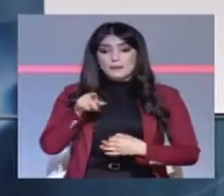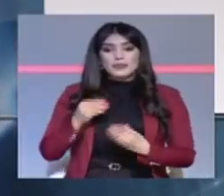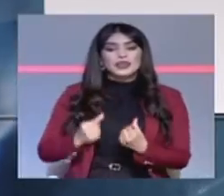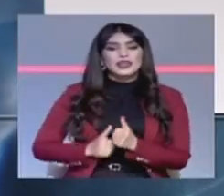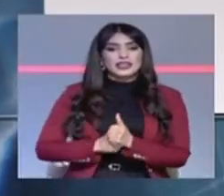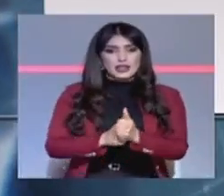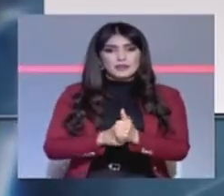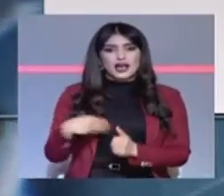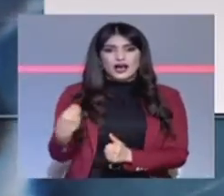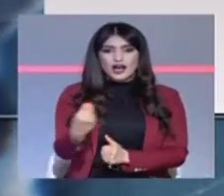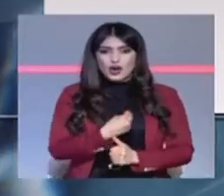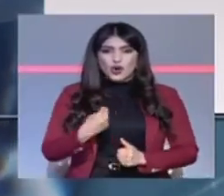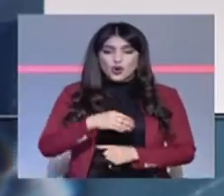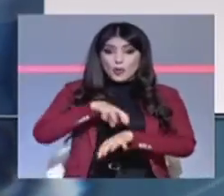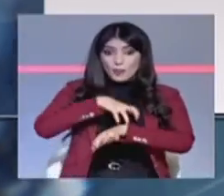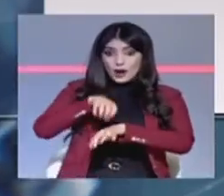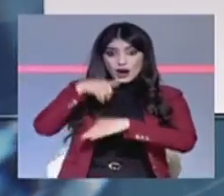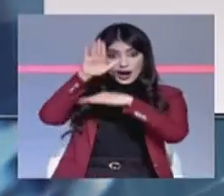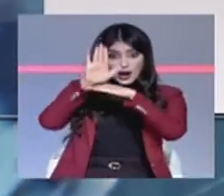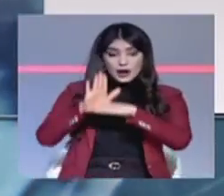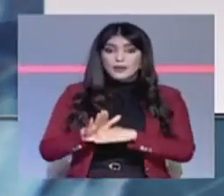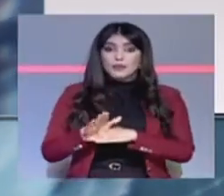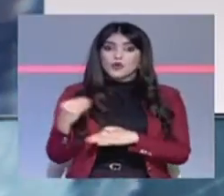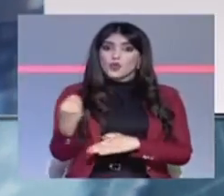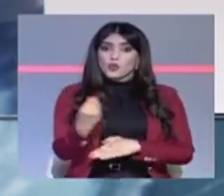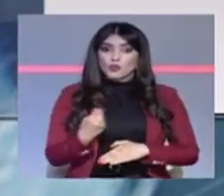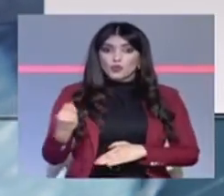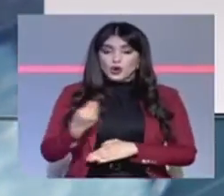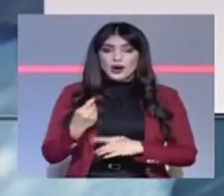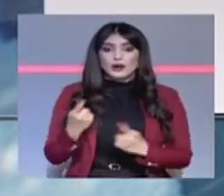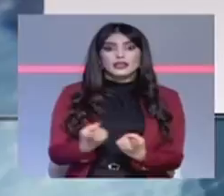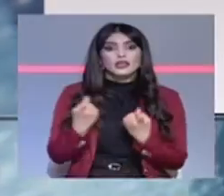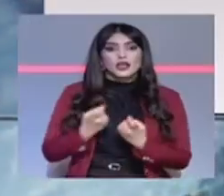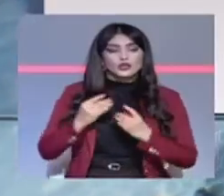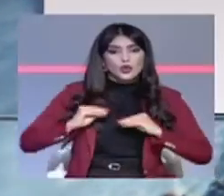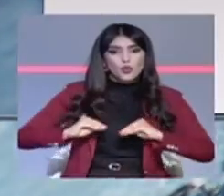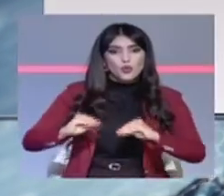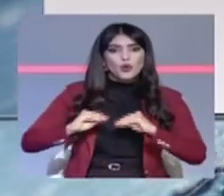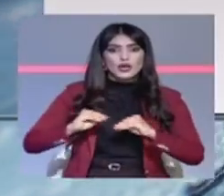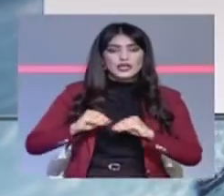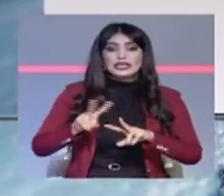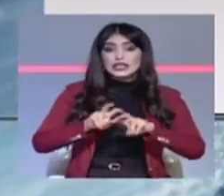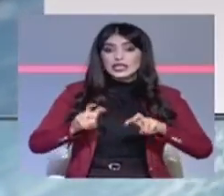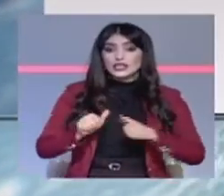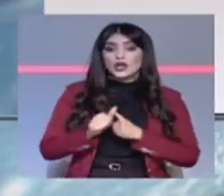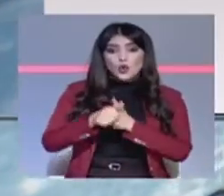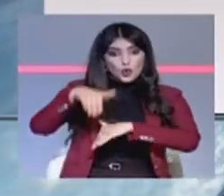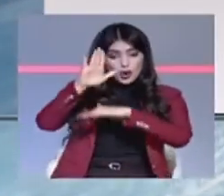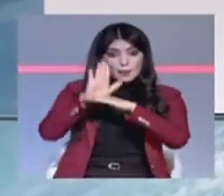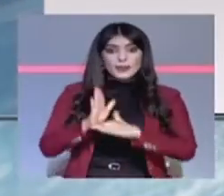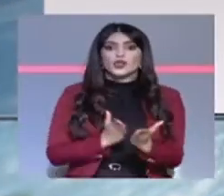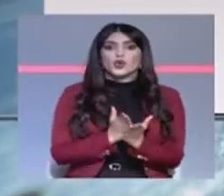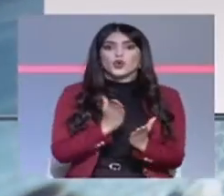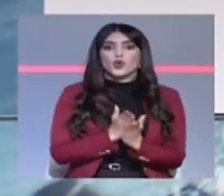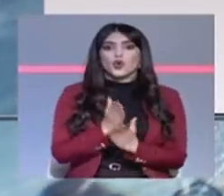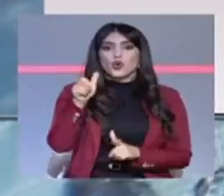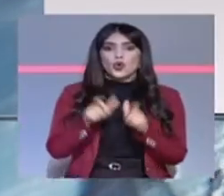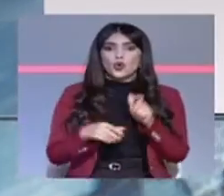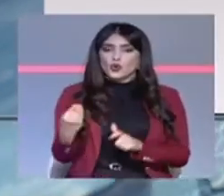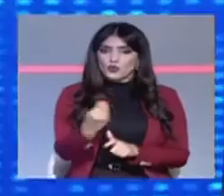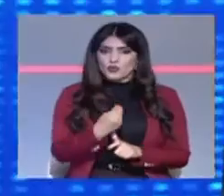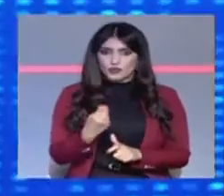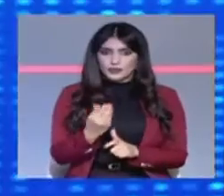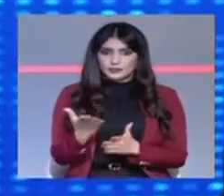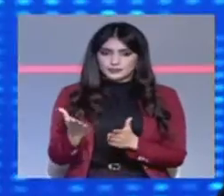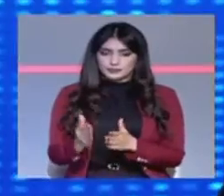سلك مندوب حمايه الطفوله مرصد الاعلام والتكوين والتوثيق والدراسات حول حمايه حقوق الطفل اليها